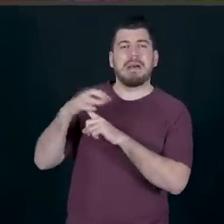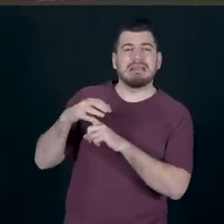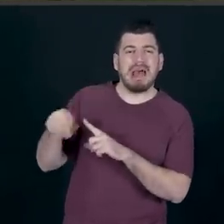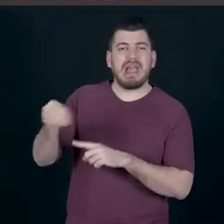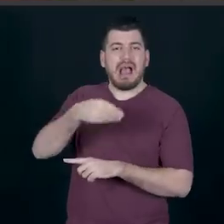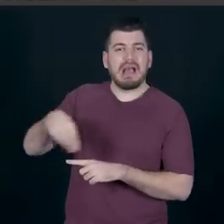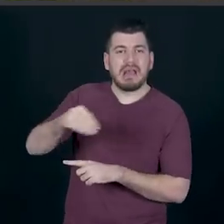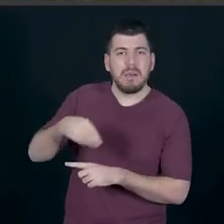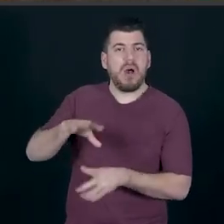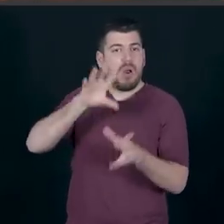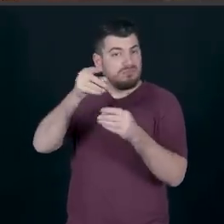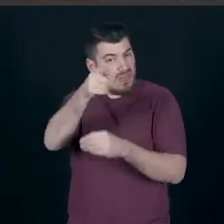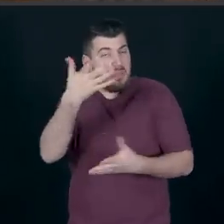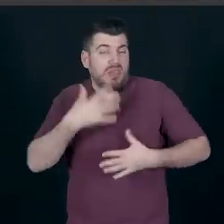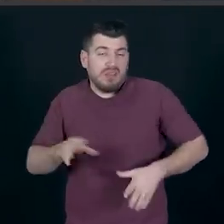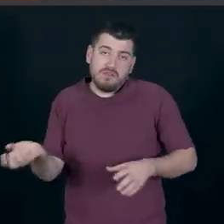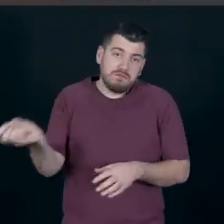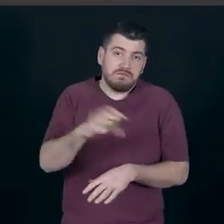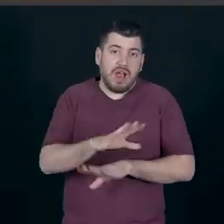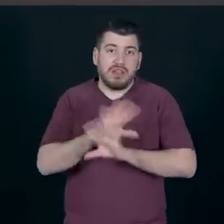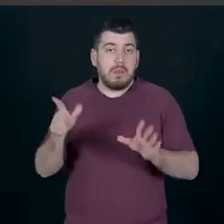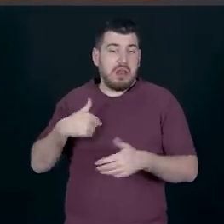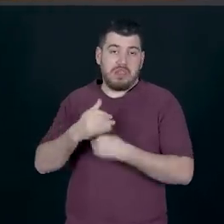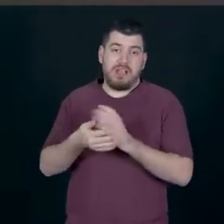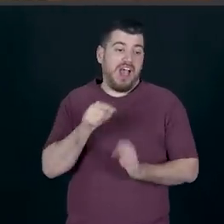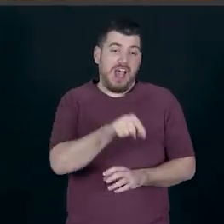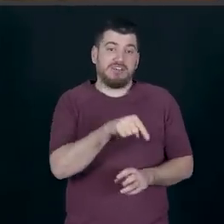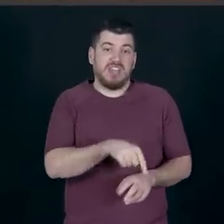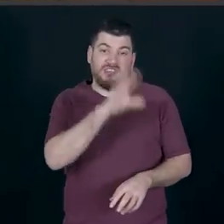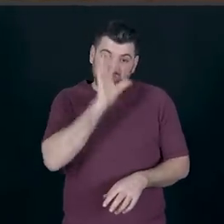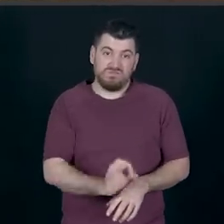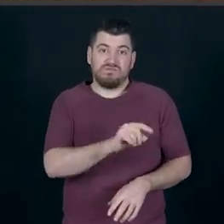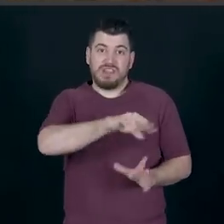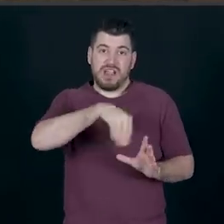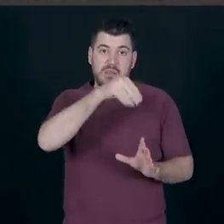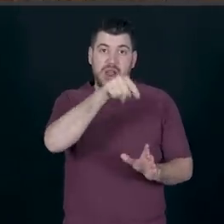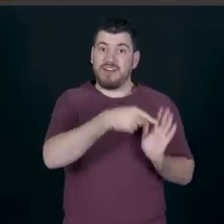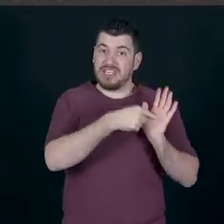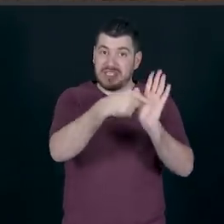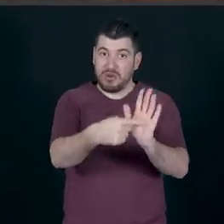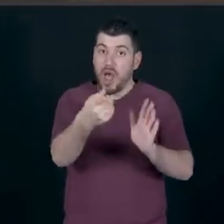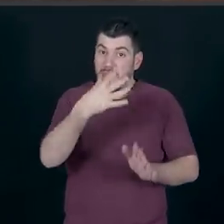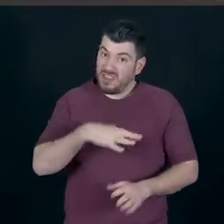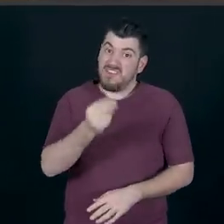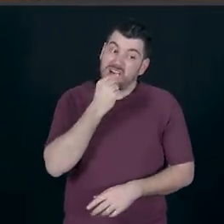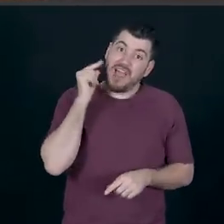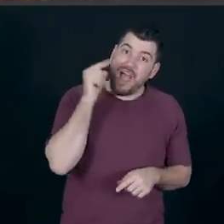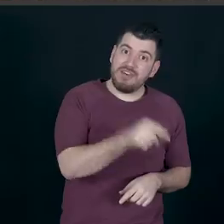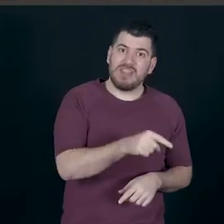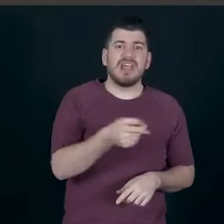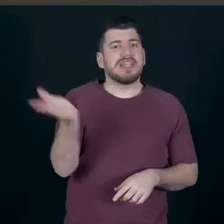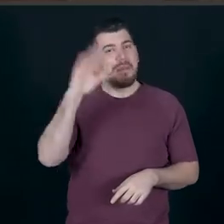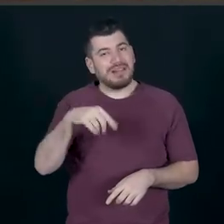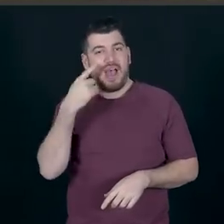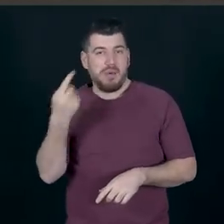πολύ κρέμα γάλακτος, βάλτε τι θέλετε, δεν με ενδιαφέρει. Εγώ αυτή κάνω, αυτή σας δίνω και νομίζω πως πρέπει να δοκιμάσετε αυτή πριν δοκιμάσετε οτιδήποτε